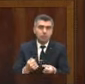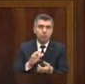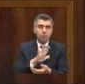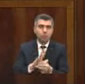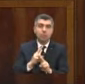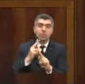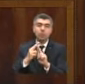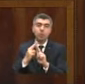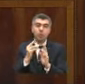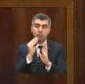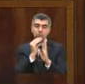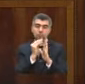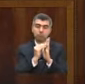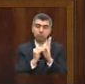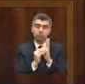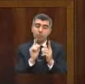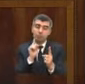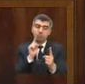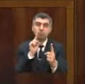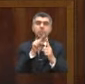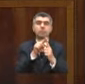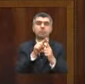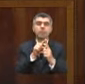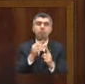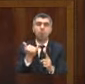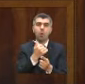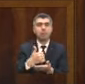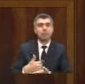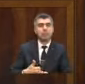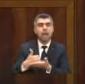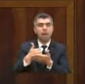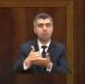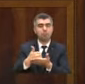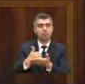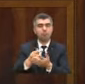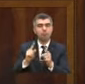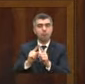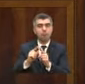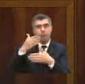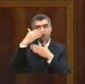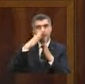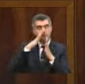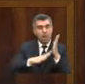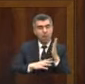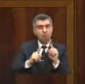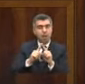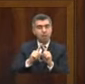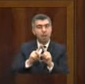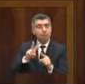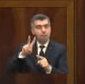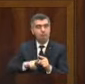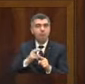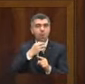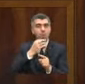لتسجيل واستهداف المستحقين للدعم بناء على نظام تنقيط عام وكذا التحقق من صدقية البيانات المصرح